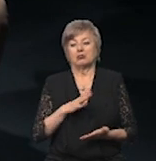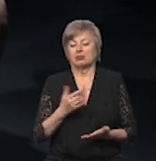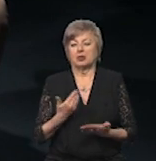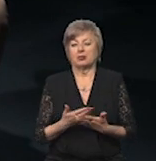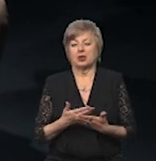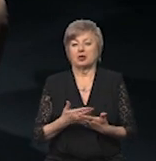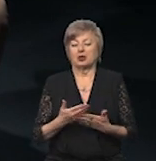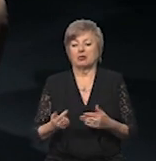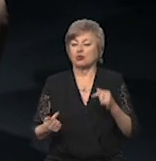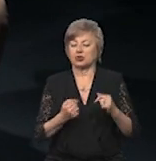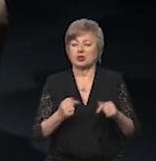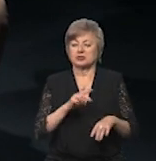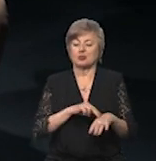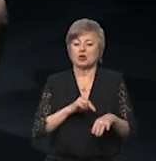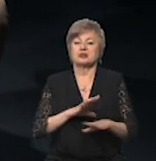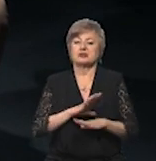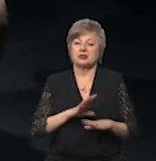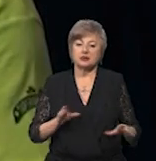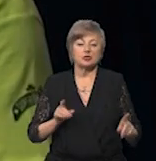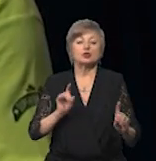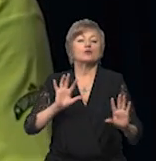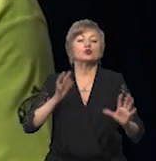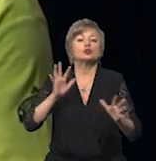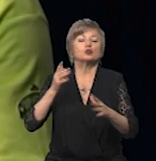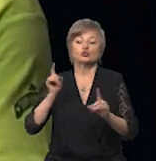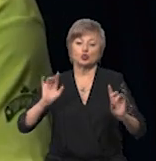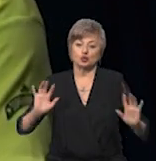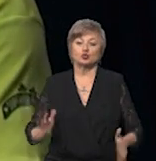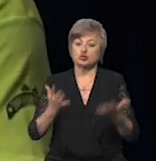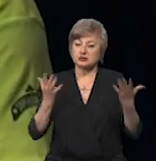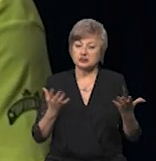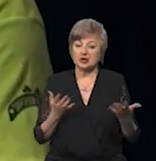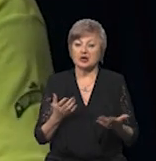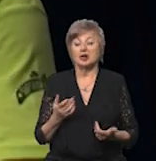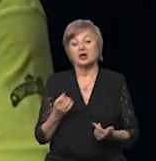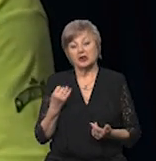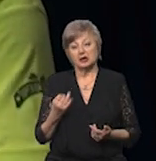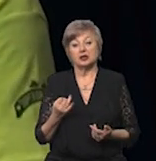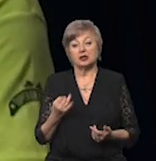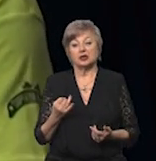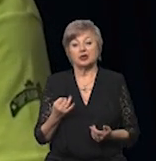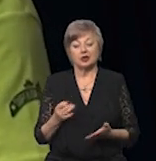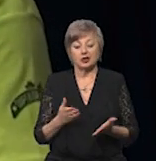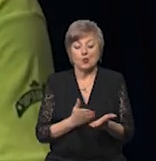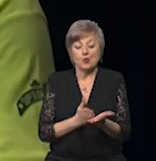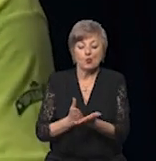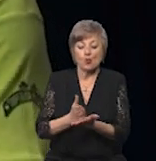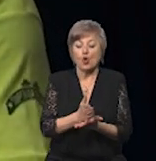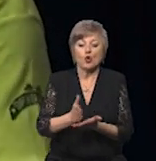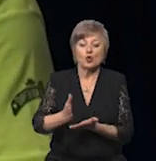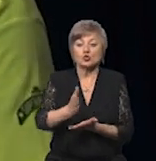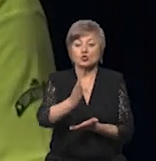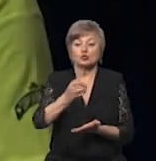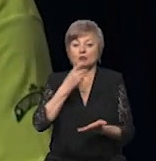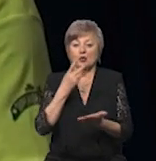к полиции, к государству, если с нами что-то случится. Ну, а еще и для того, чтобы знать, мы маршрут указывали, в чем котелке